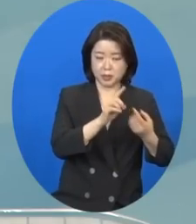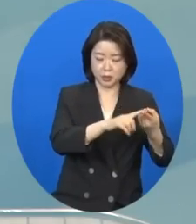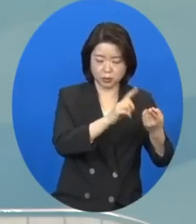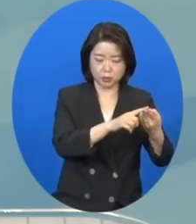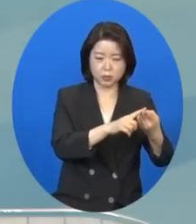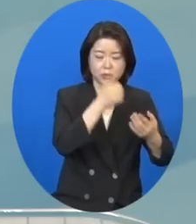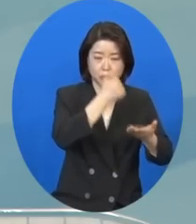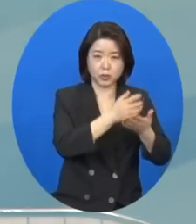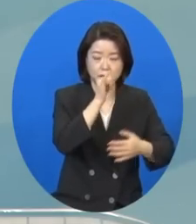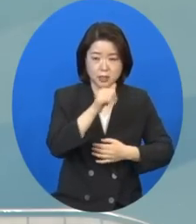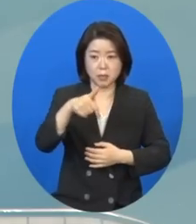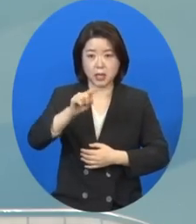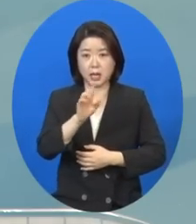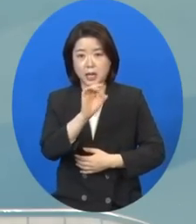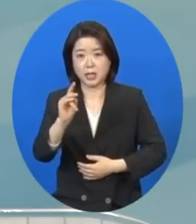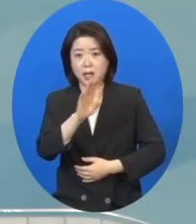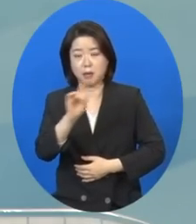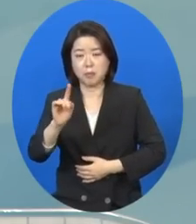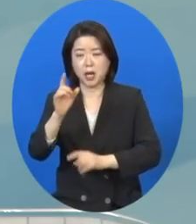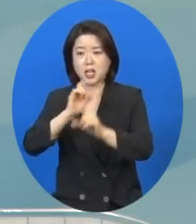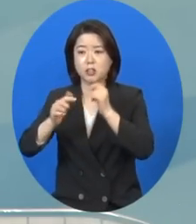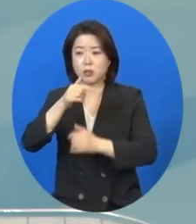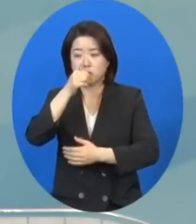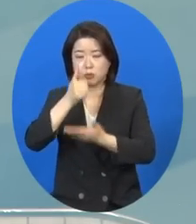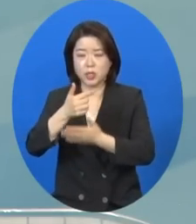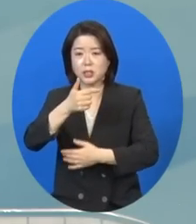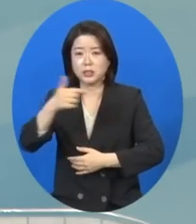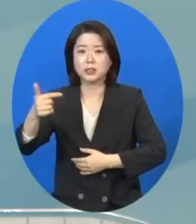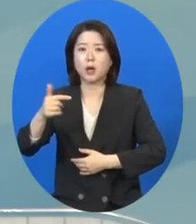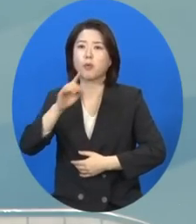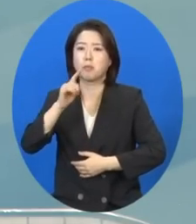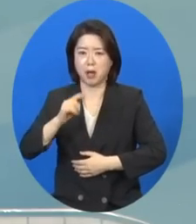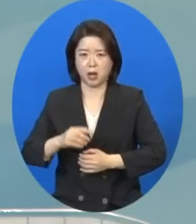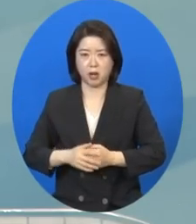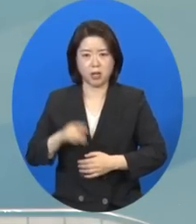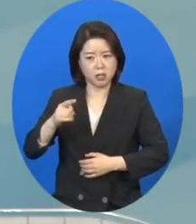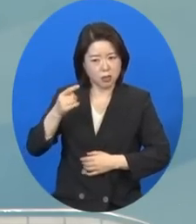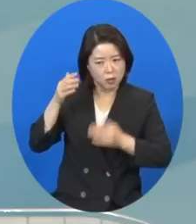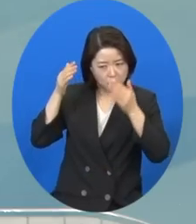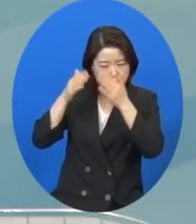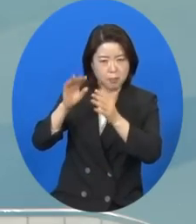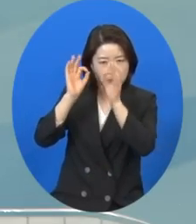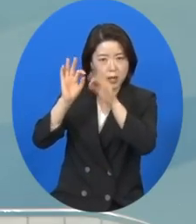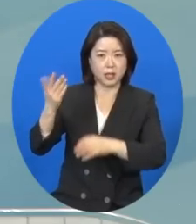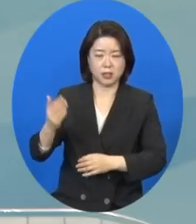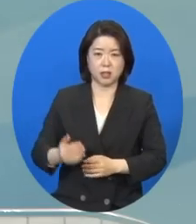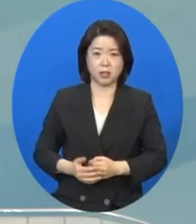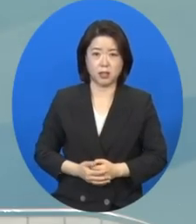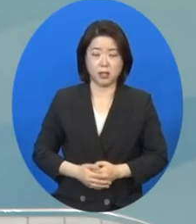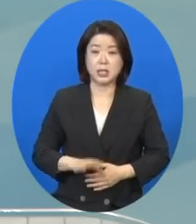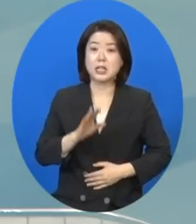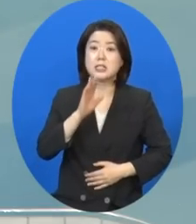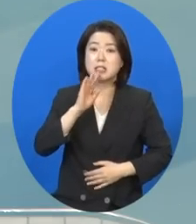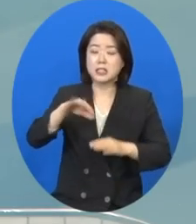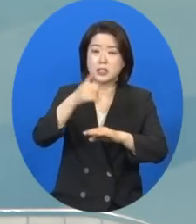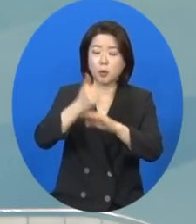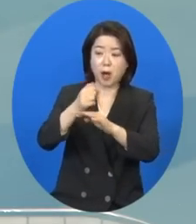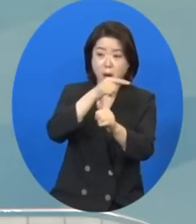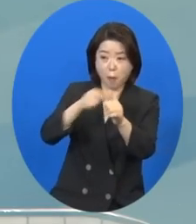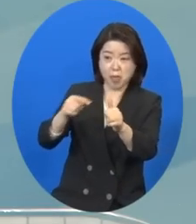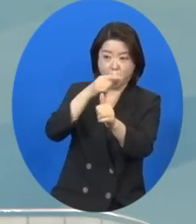하셨을까 우리는 이것을 물어야 합니다 없애버리라 없애버려라 여러분 참된 왕을 없애버리는 것은